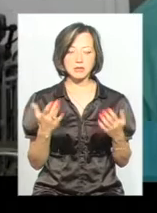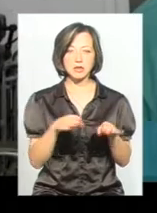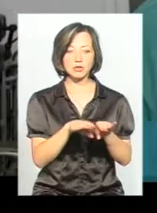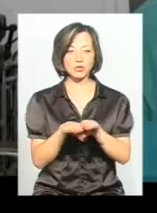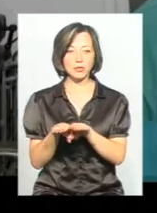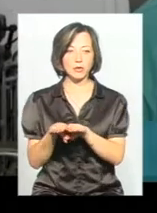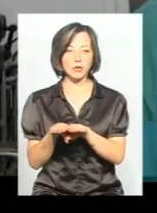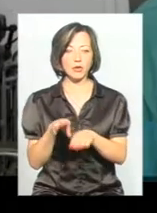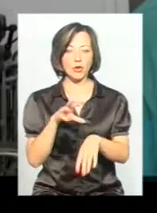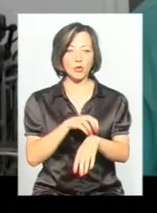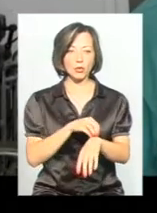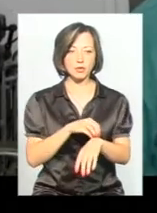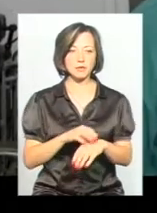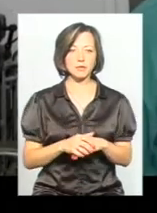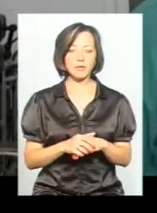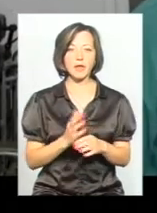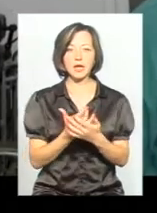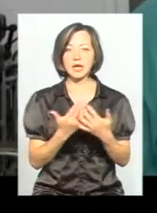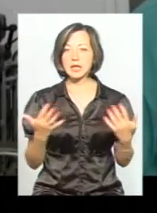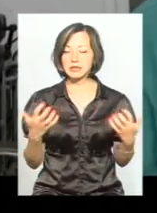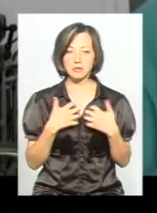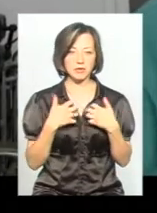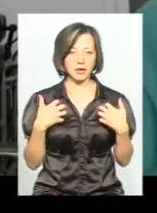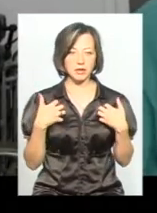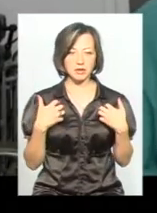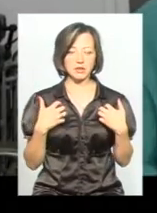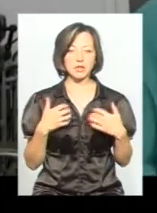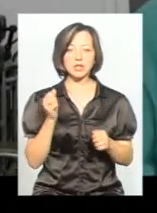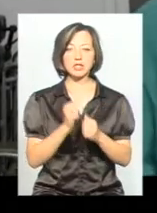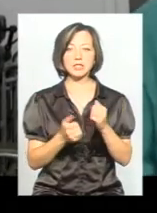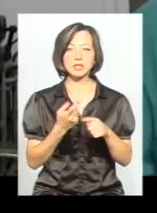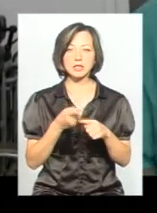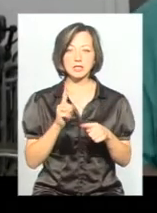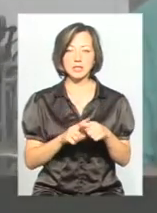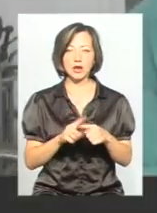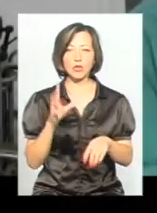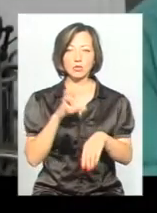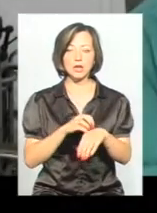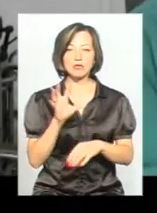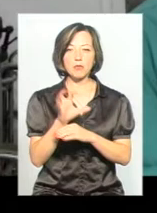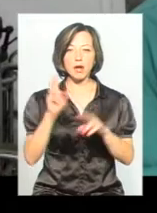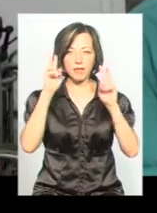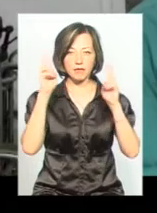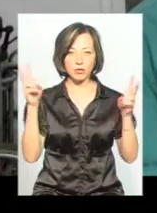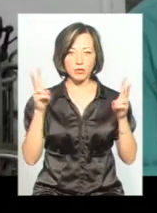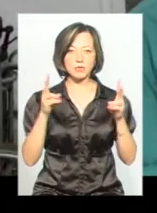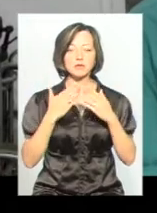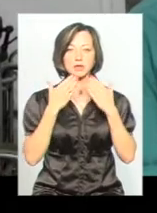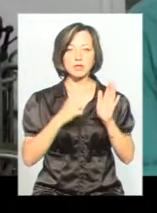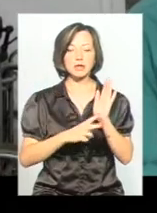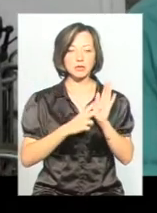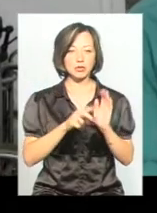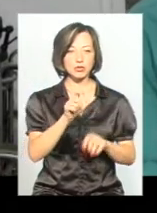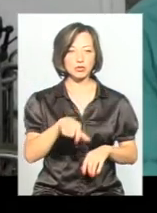ступенями укусів, різними тваринами. Найчастіше це кусають собак. Невідомі в нас звернулося 70